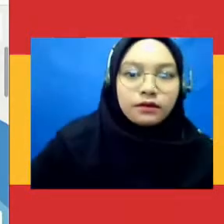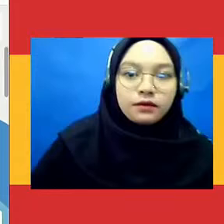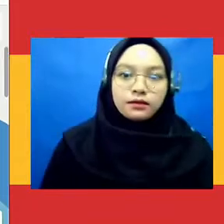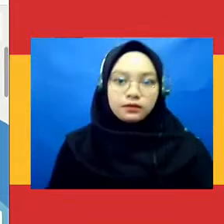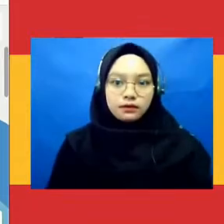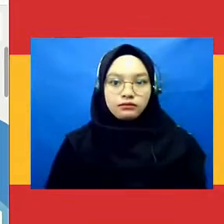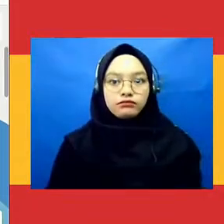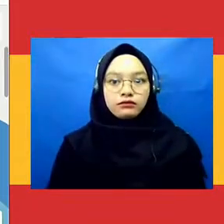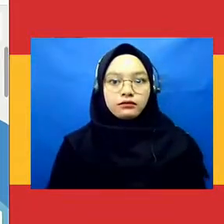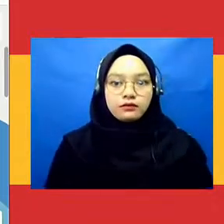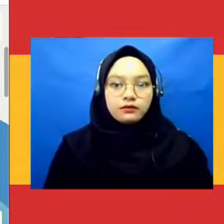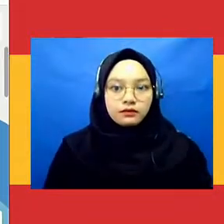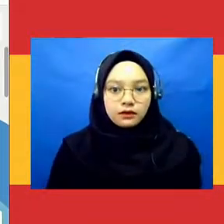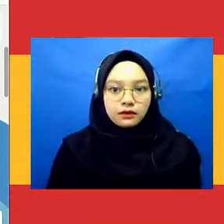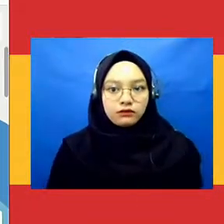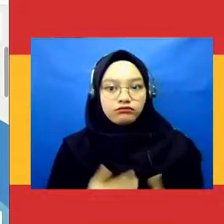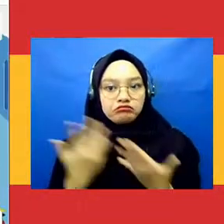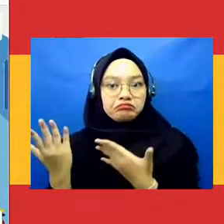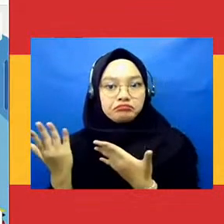silahkan